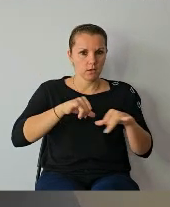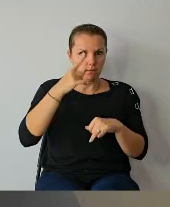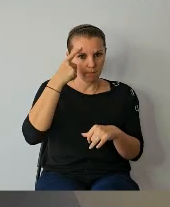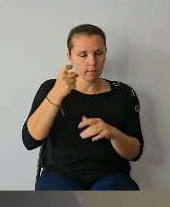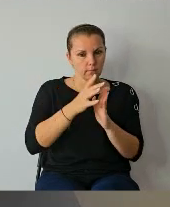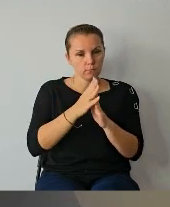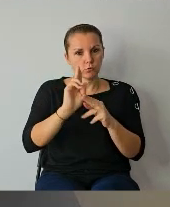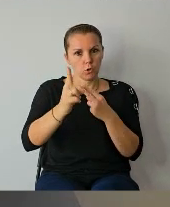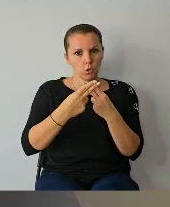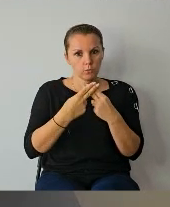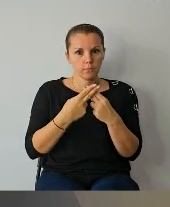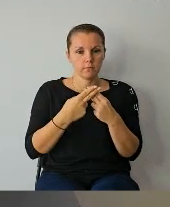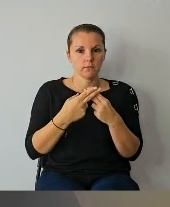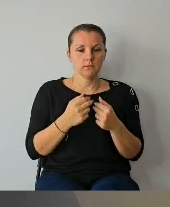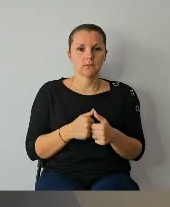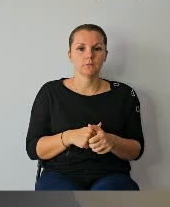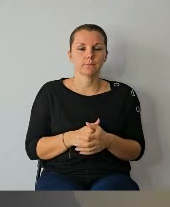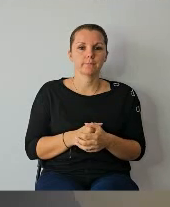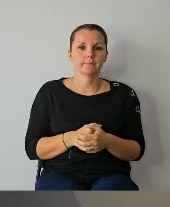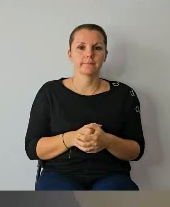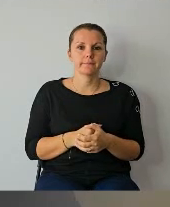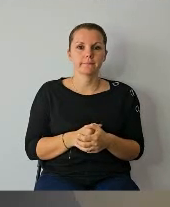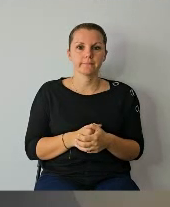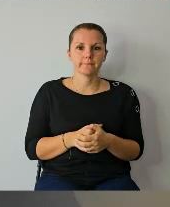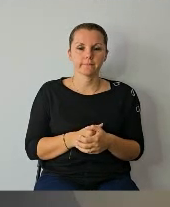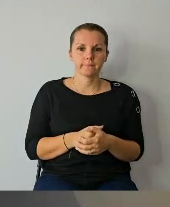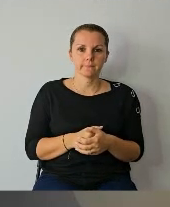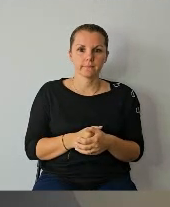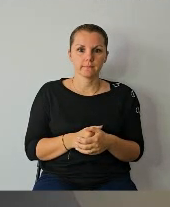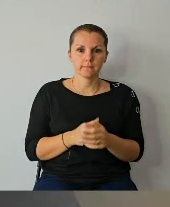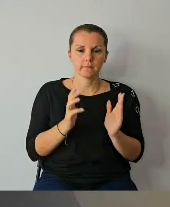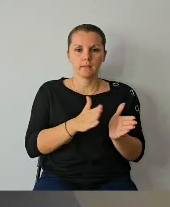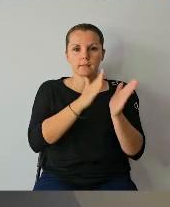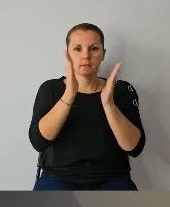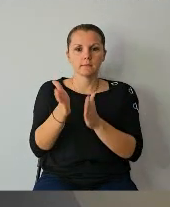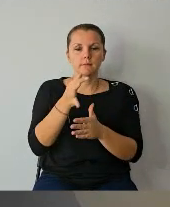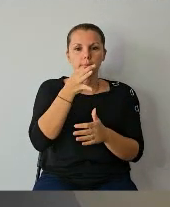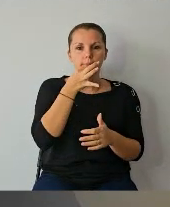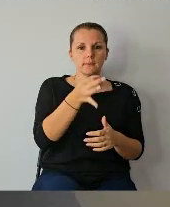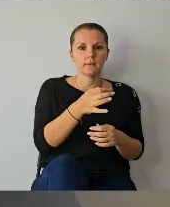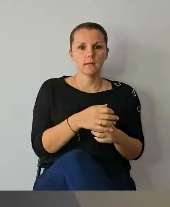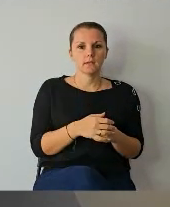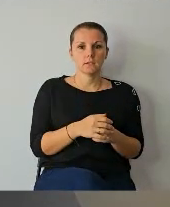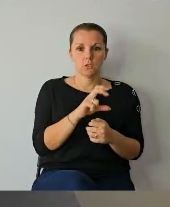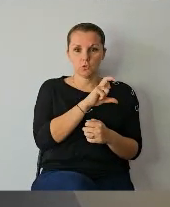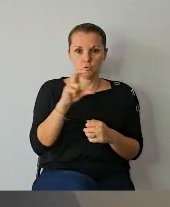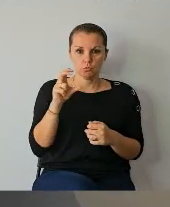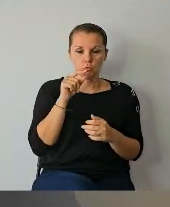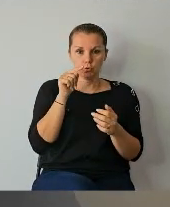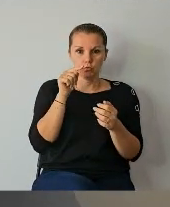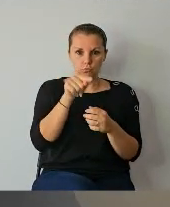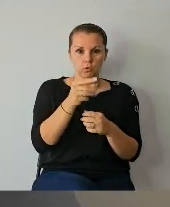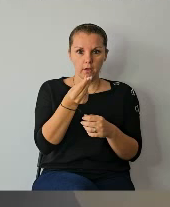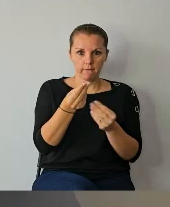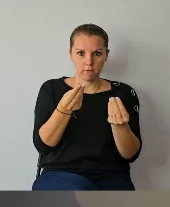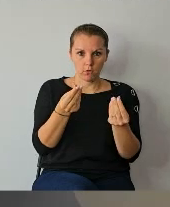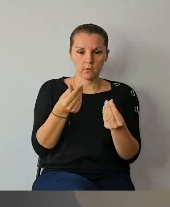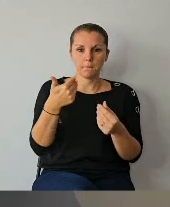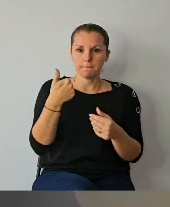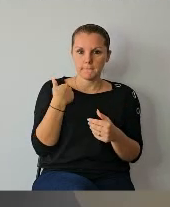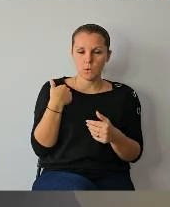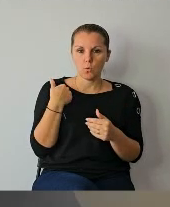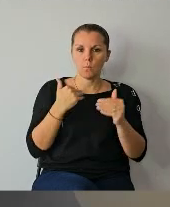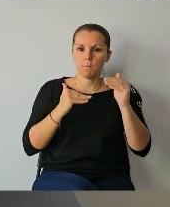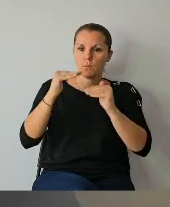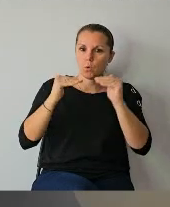może pana burmistrza. I kolejne pytanie, czy te kwoty były porównywane